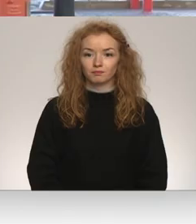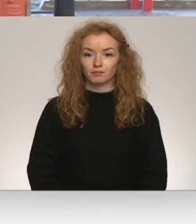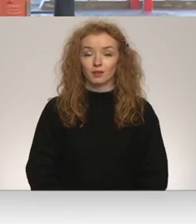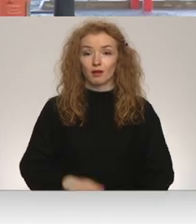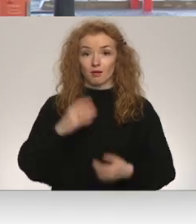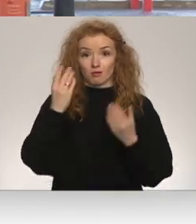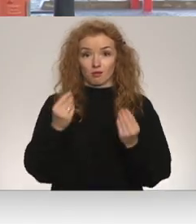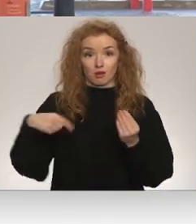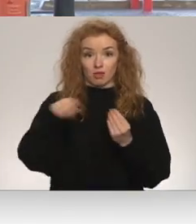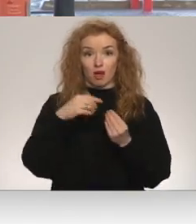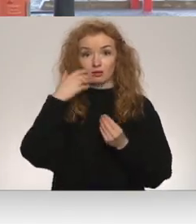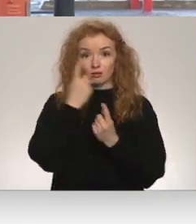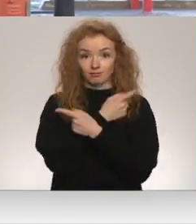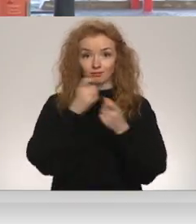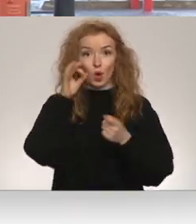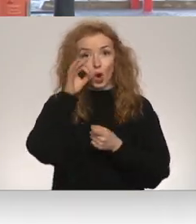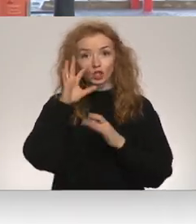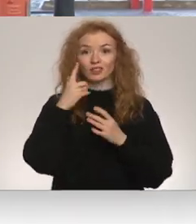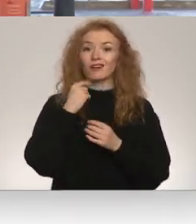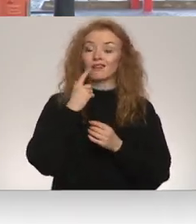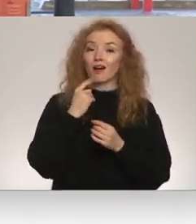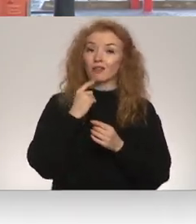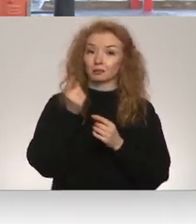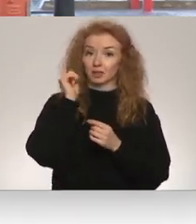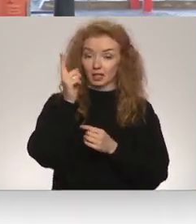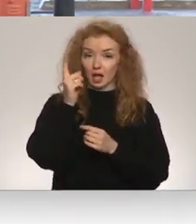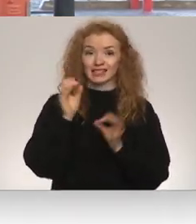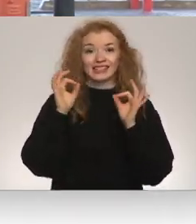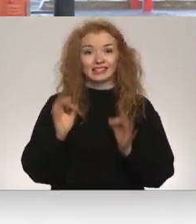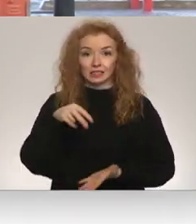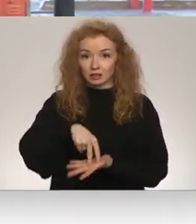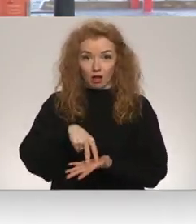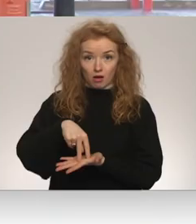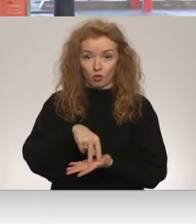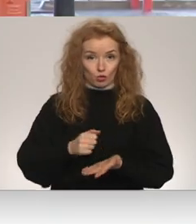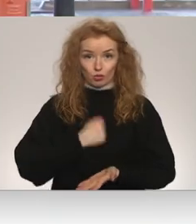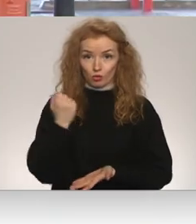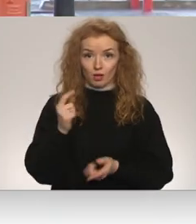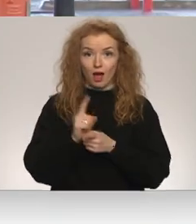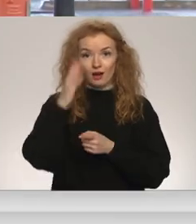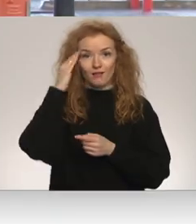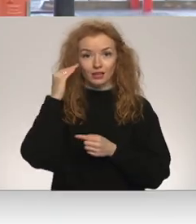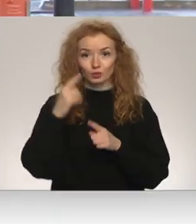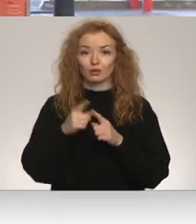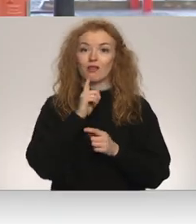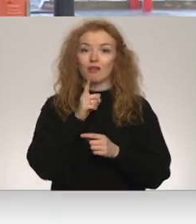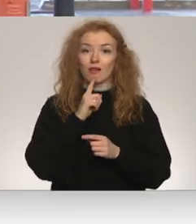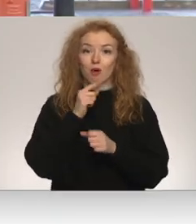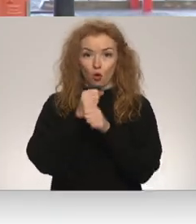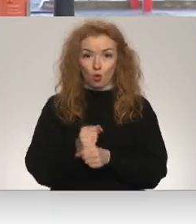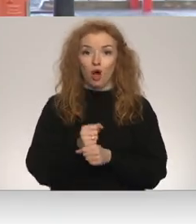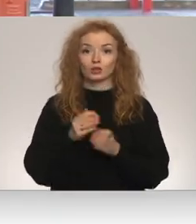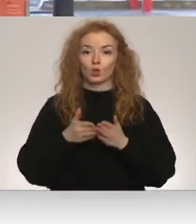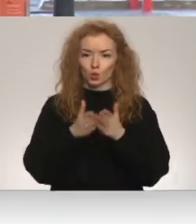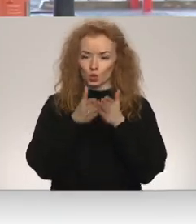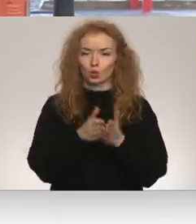Latvijā izsludināts oranžais vai sarkanais brīdinājums, tā īstu kājām nostāvēt nevar. Un arī Ventspils un Liepājas ostās kuģi satiksme